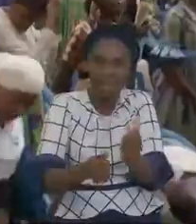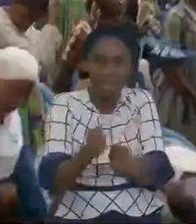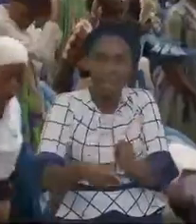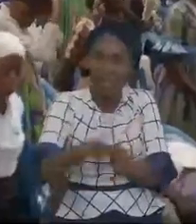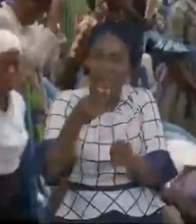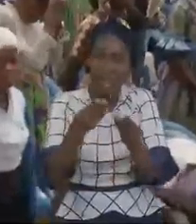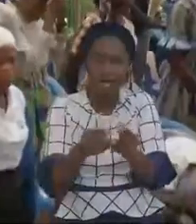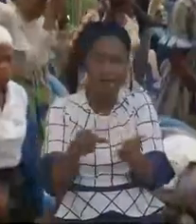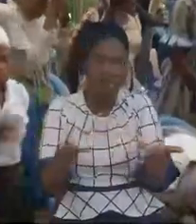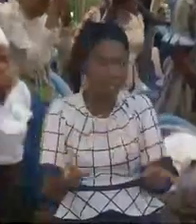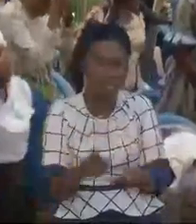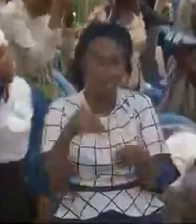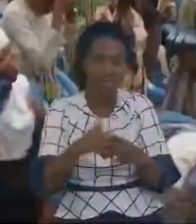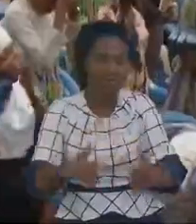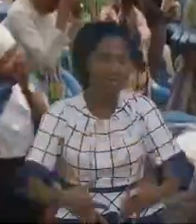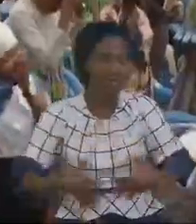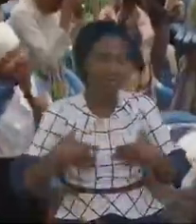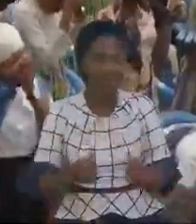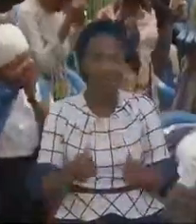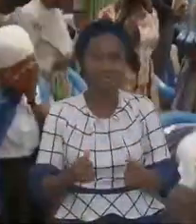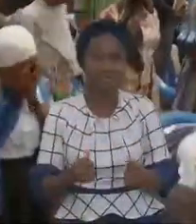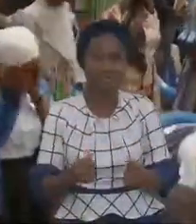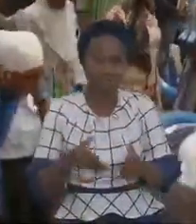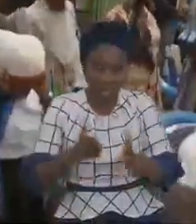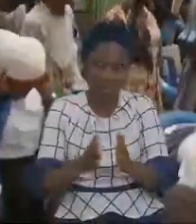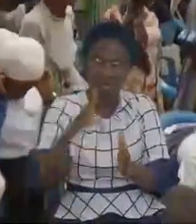Qu'il t'entende prier.